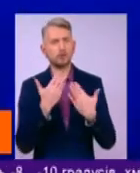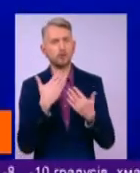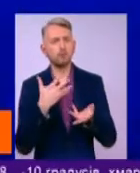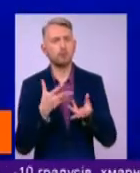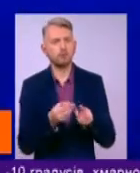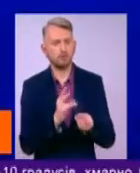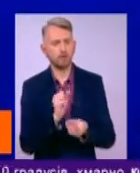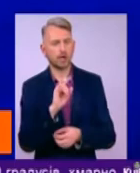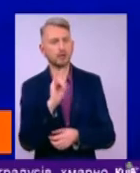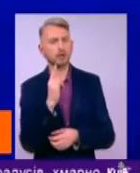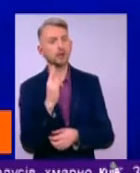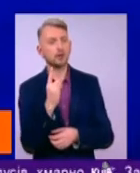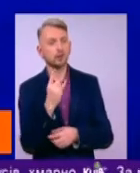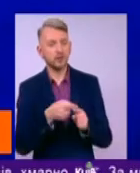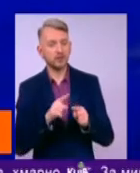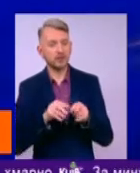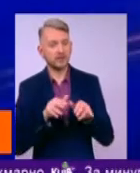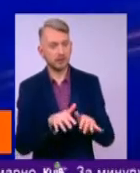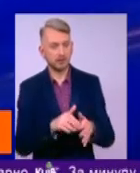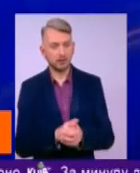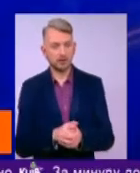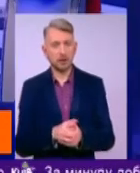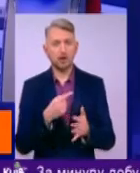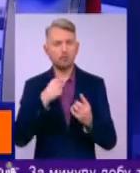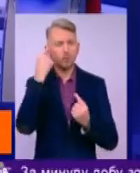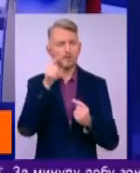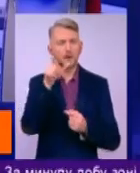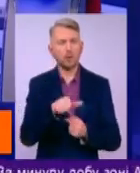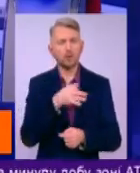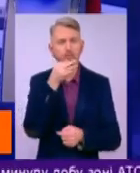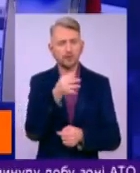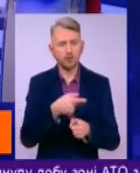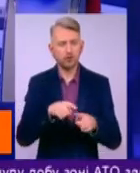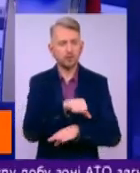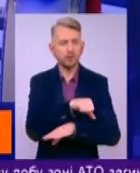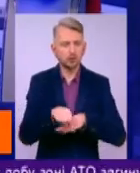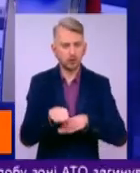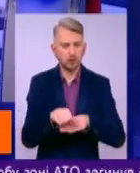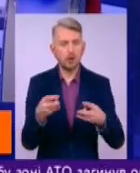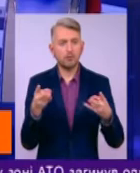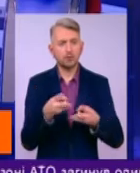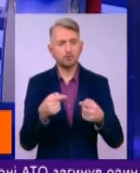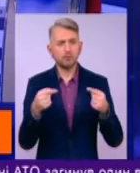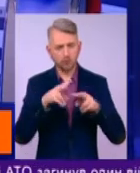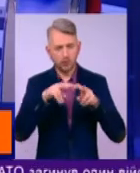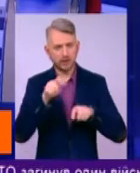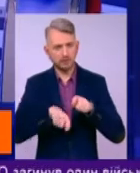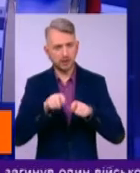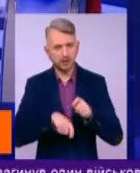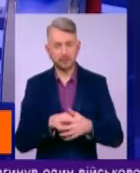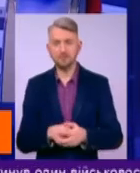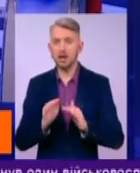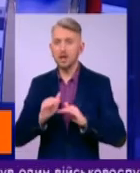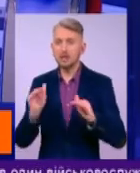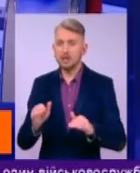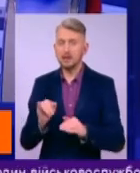на дитину цих дій. Тобто психолог визначить цю межу, це потрібна психологічна експертиза. Ну, дивіться, діти і